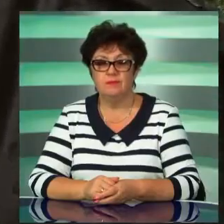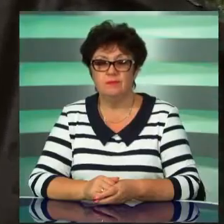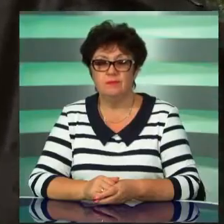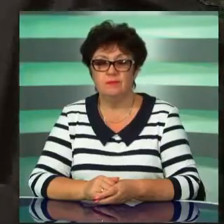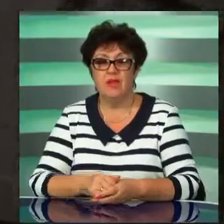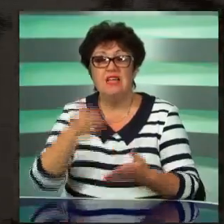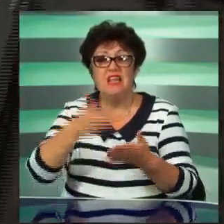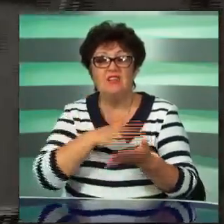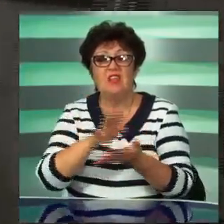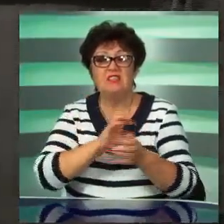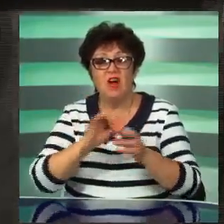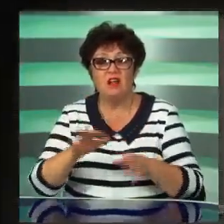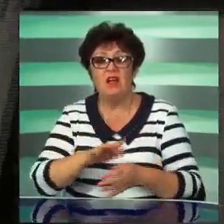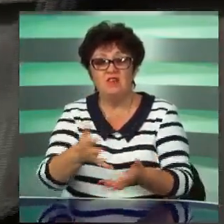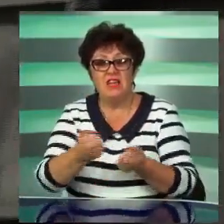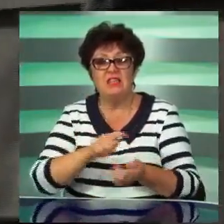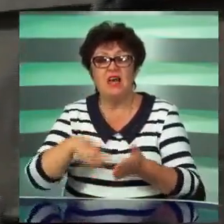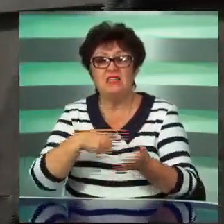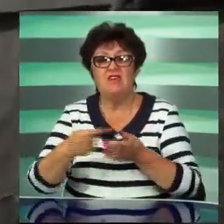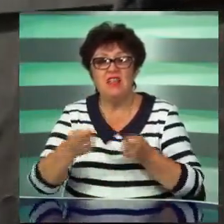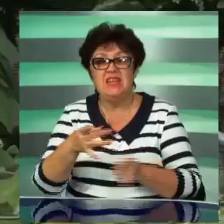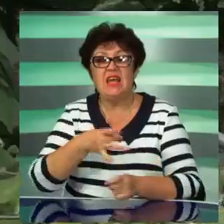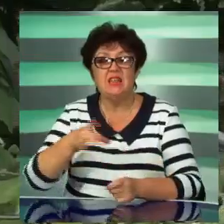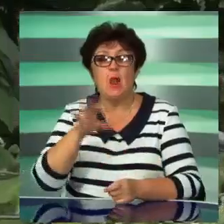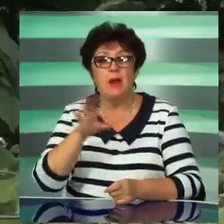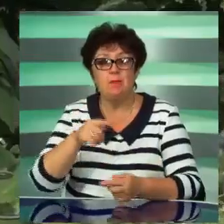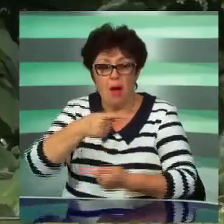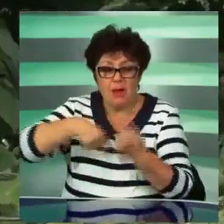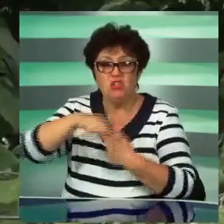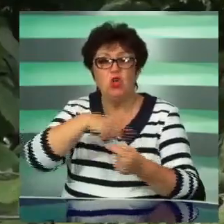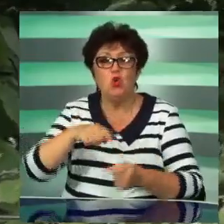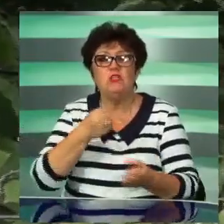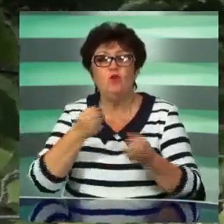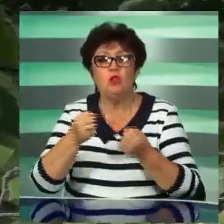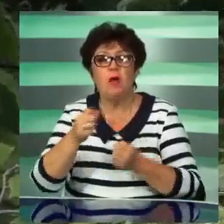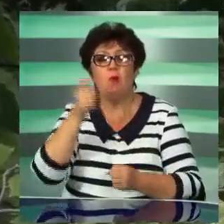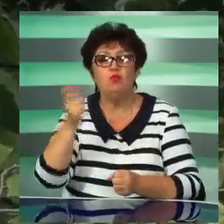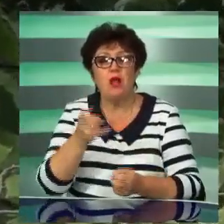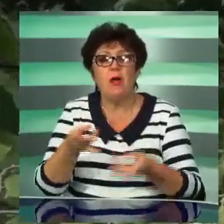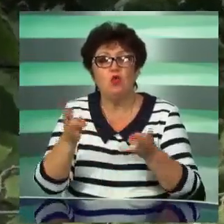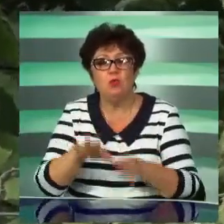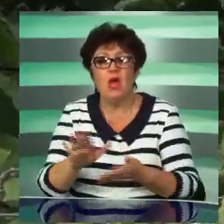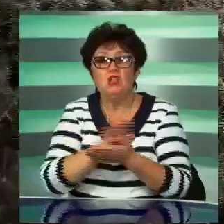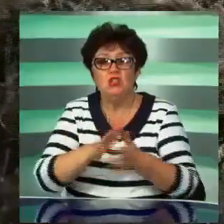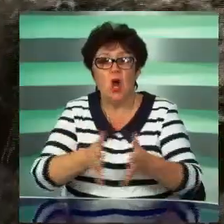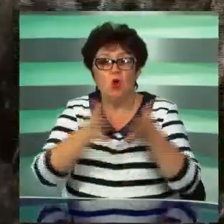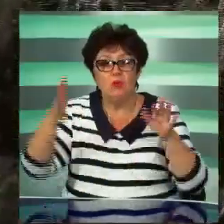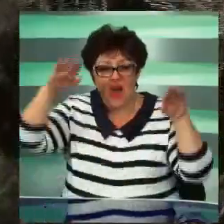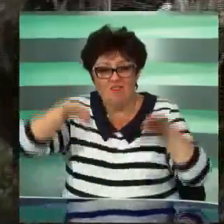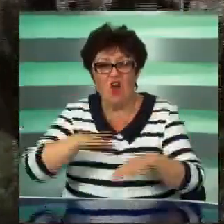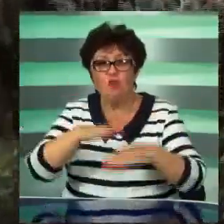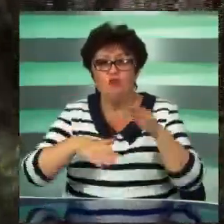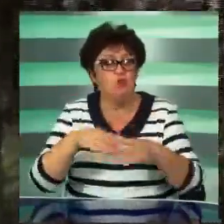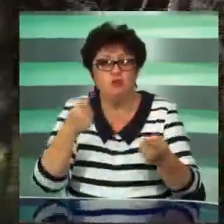За ликвидацию свалки взялись городские власти и региональный оператор по обращению с твердыми коммунальными отходами. Очистить огромный овраг вручную